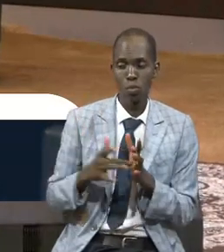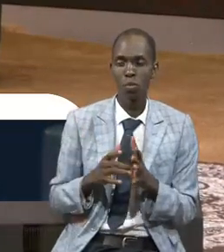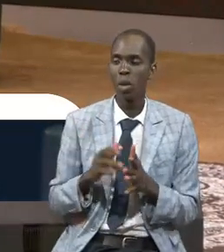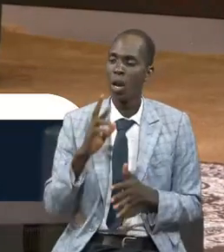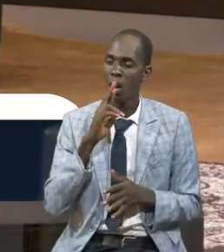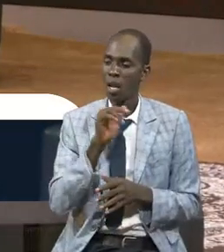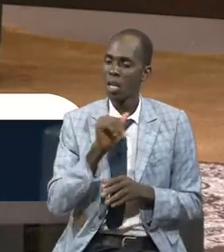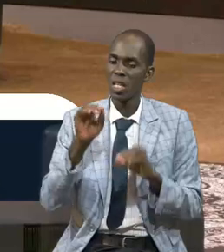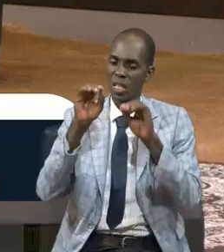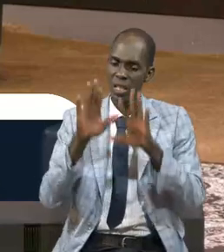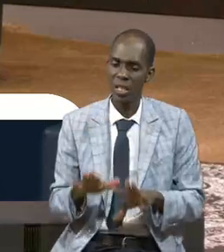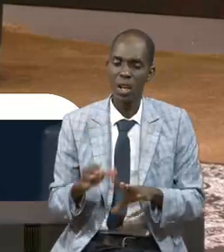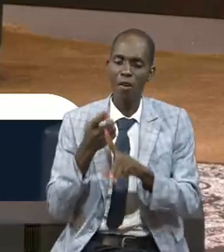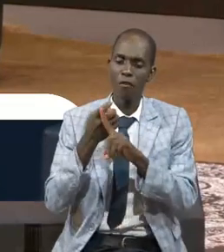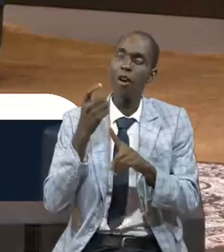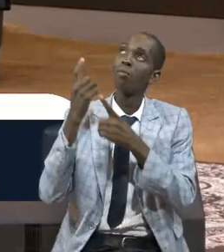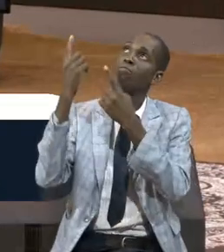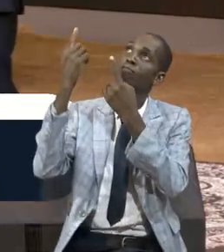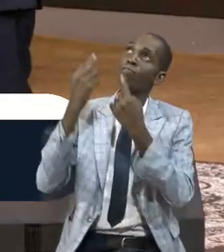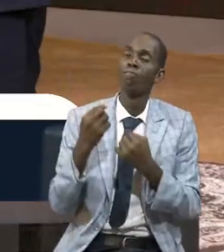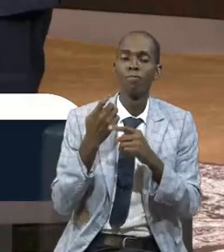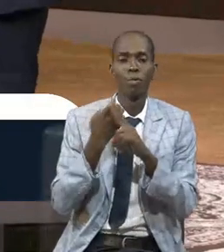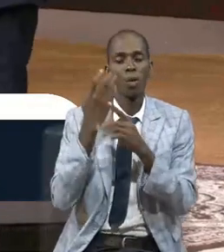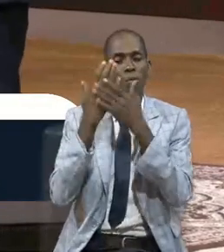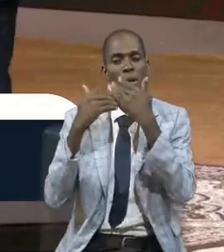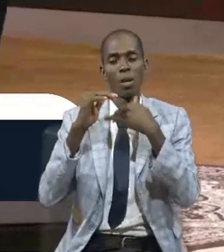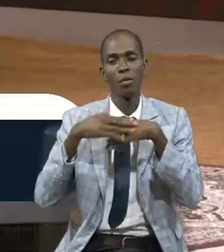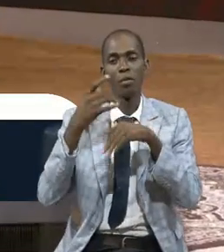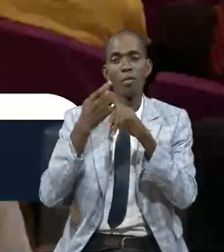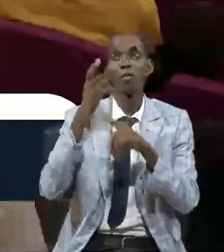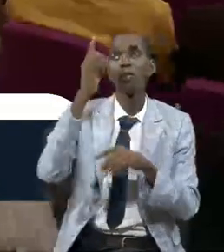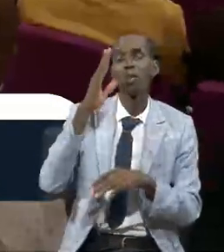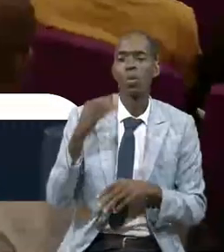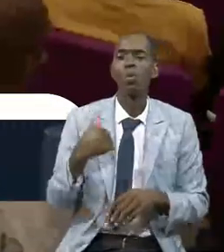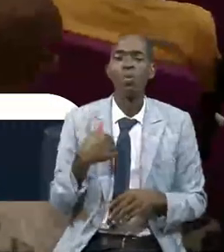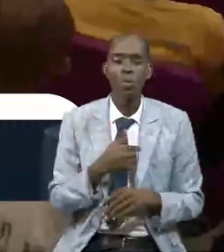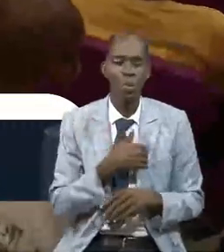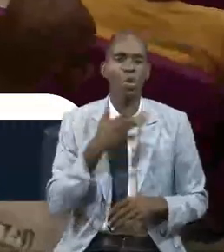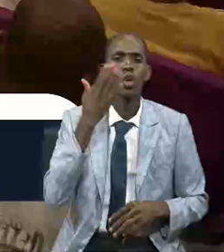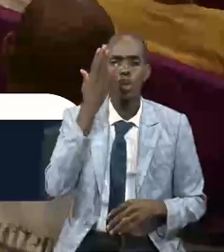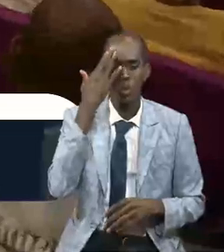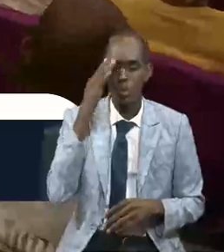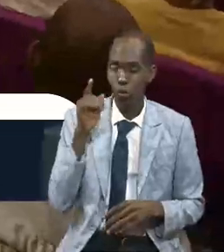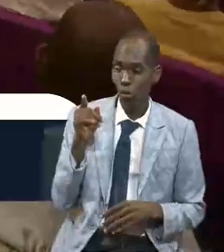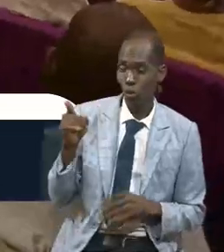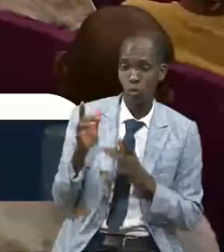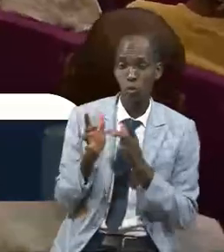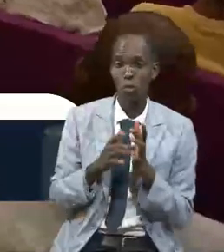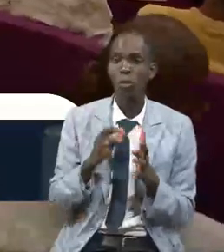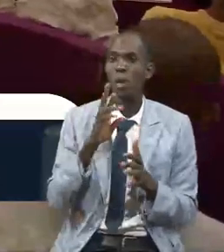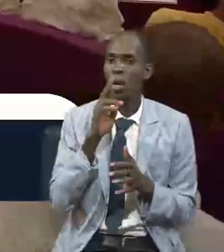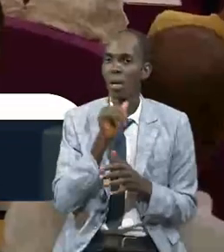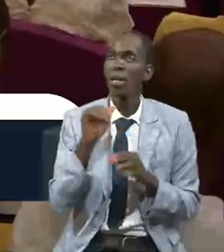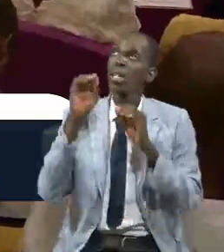un docteur venu de Dieu. Nous savons que tu es un docteur venu de